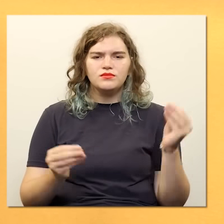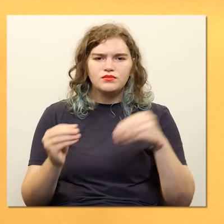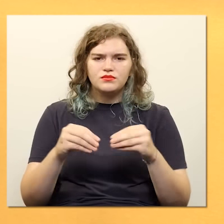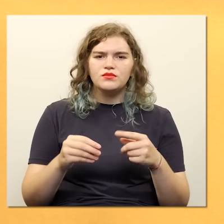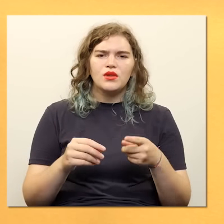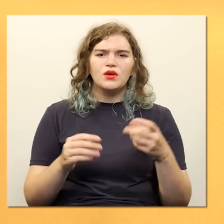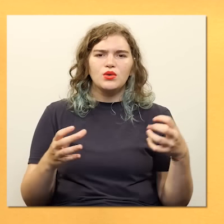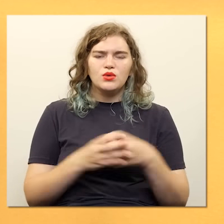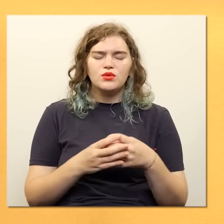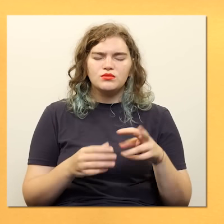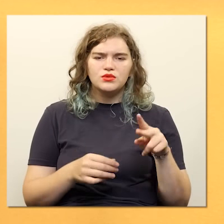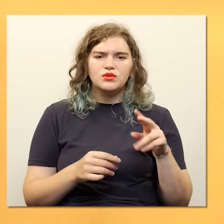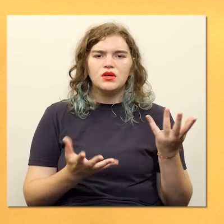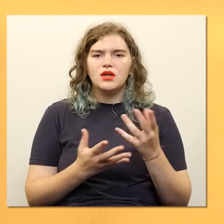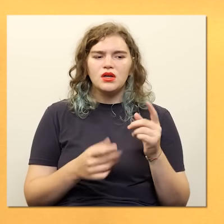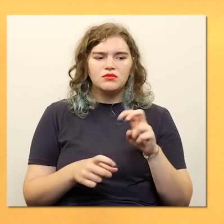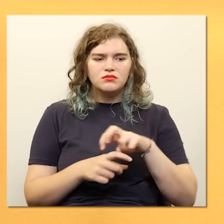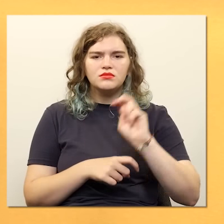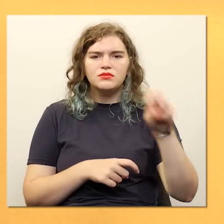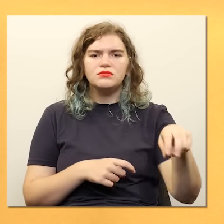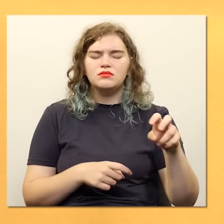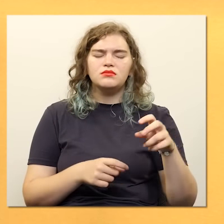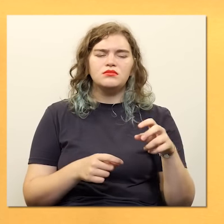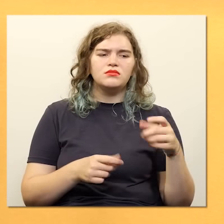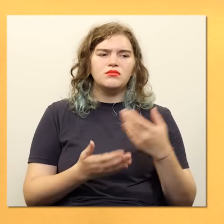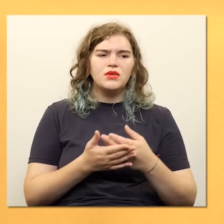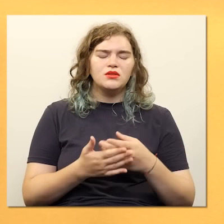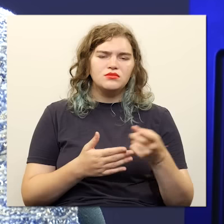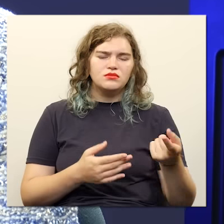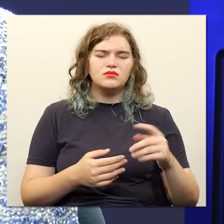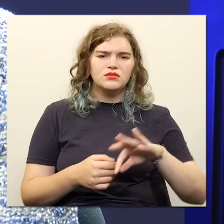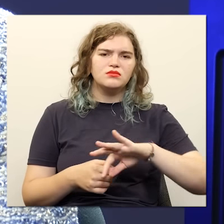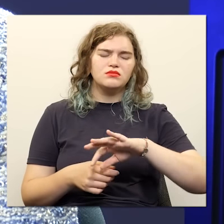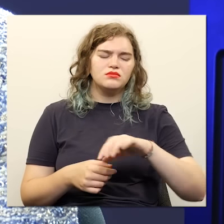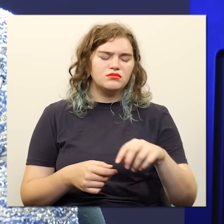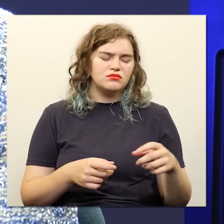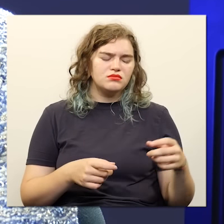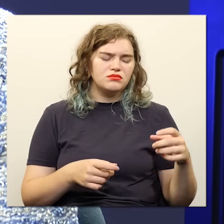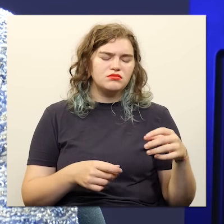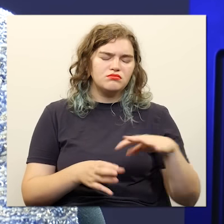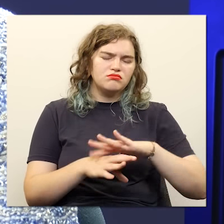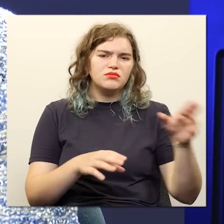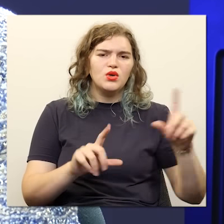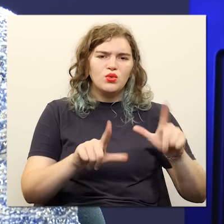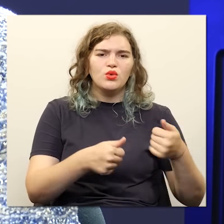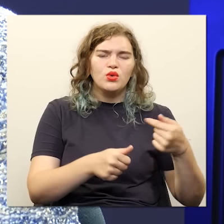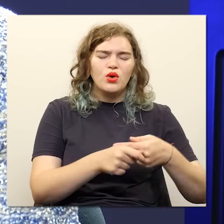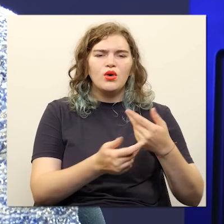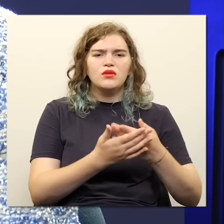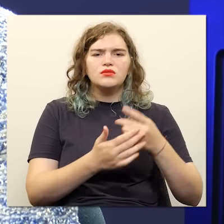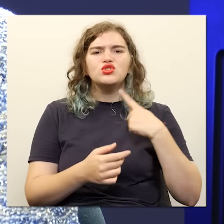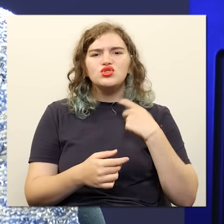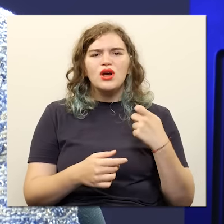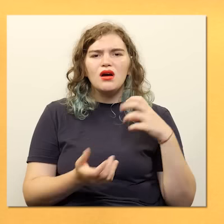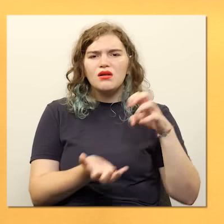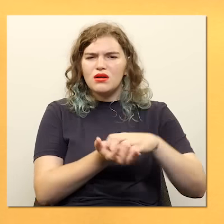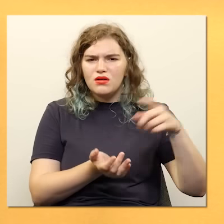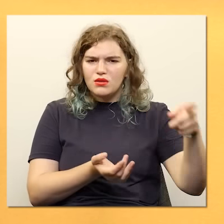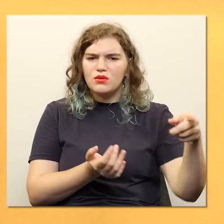am închegat un grup de surori cu care ne-am dus pe groapa de gunoi a orașului. Era deponeul de la Șag